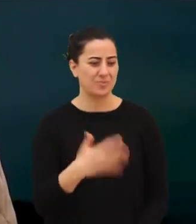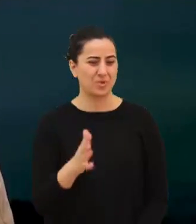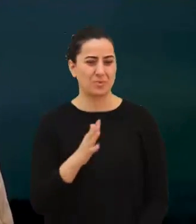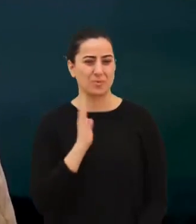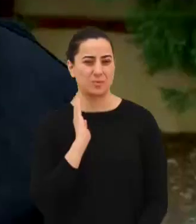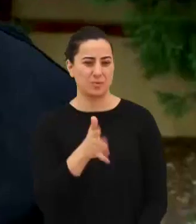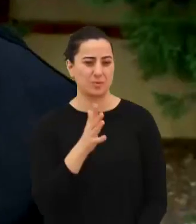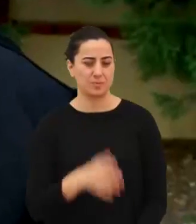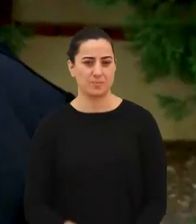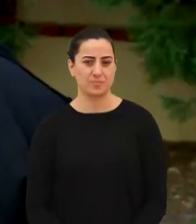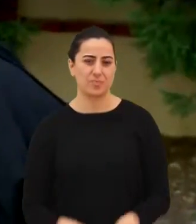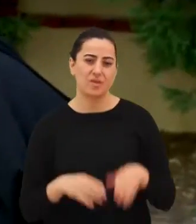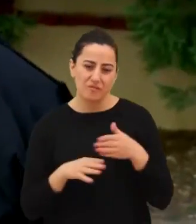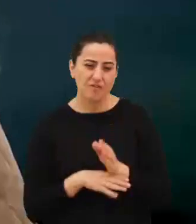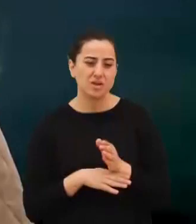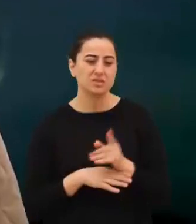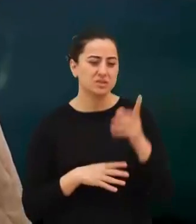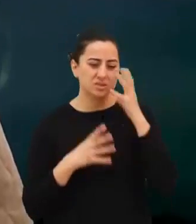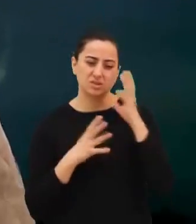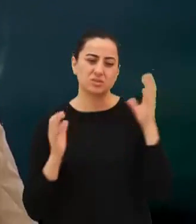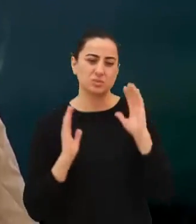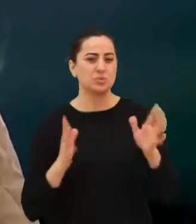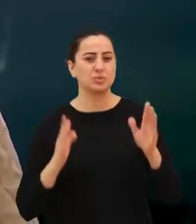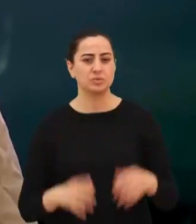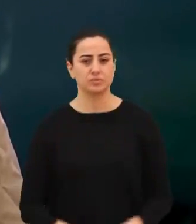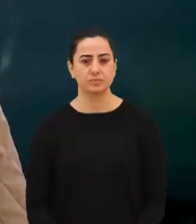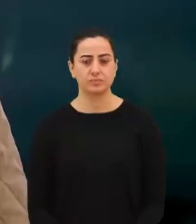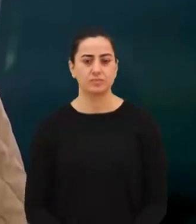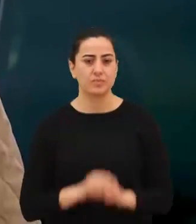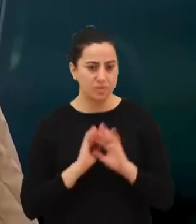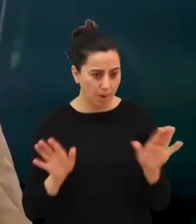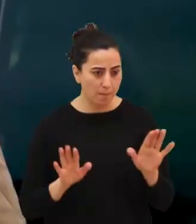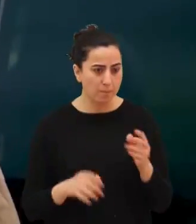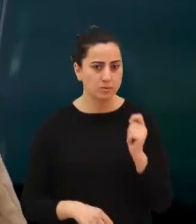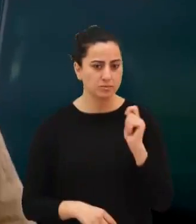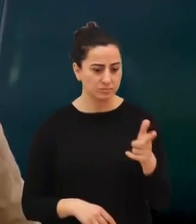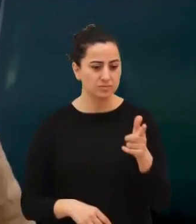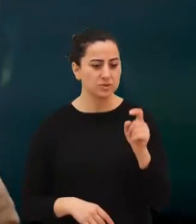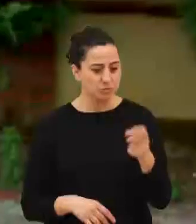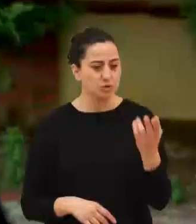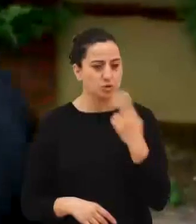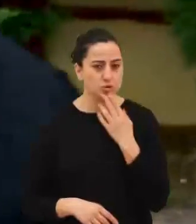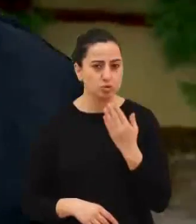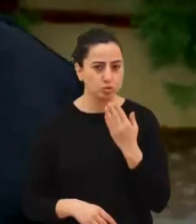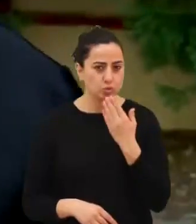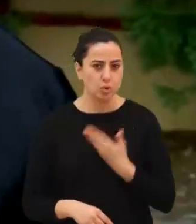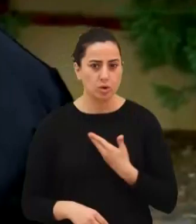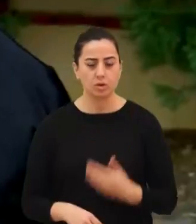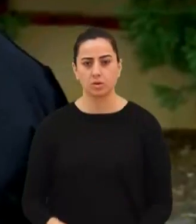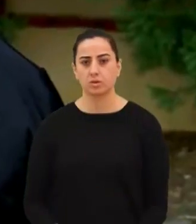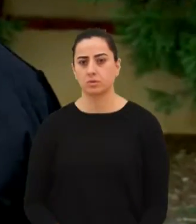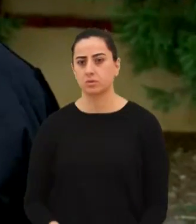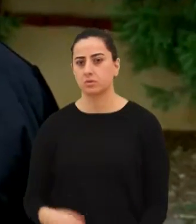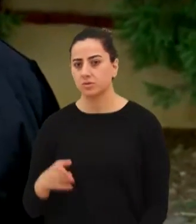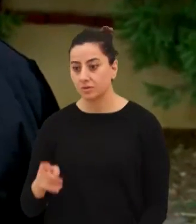ya. Of, bazen hakikaten çekilmez oluyorsun ha. Tamam al. Al şunu da konuş bakalım. 100 lira uzattı. Vallahi